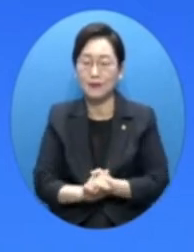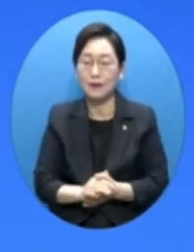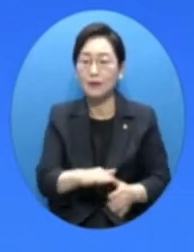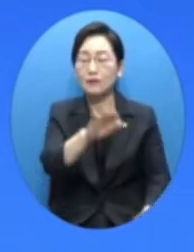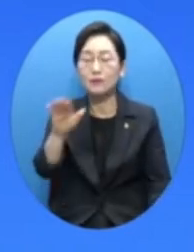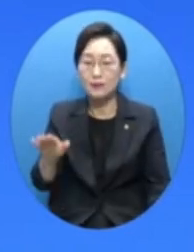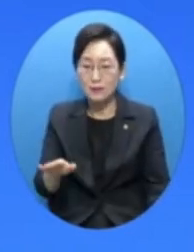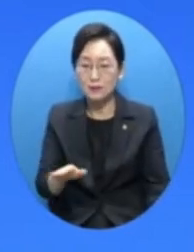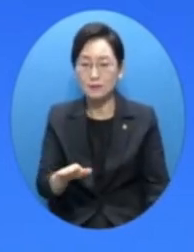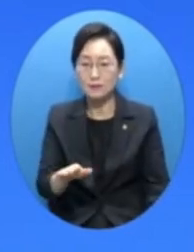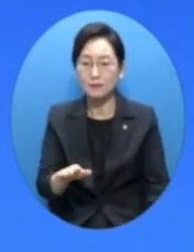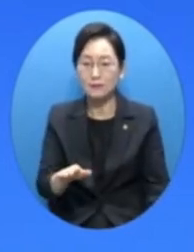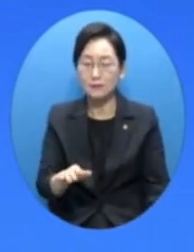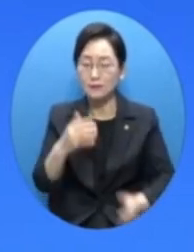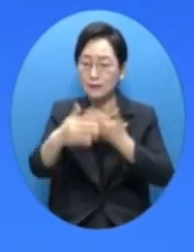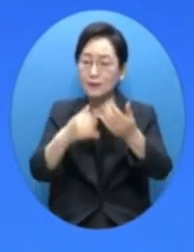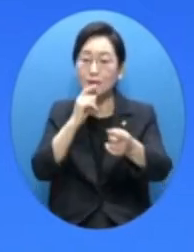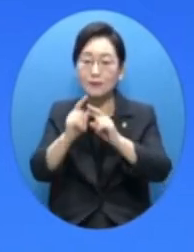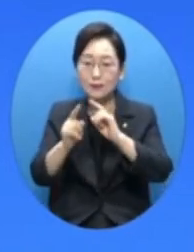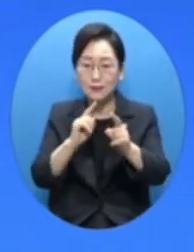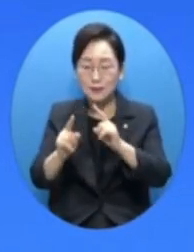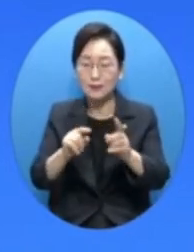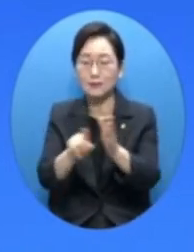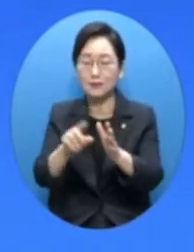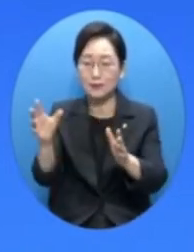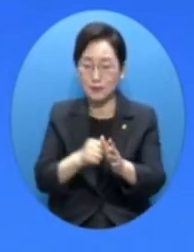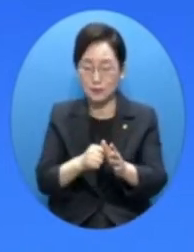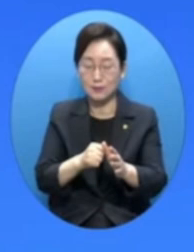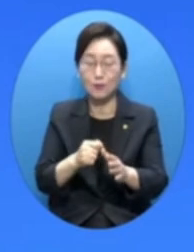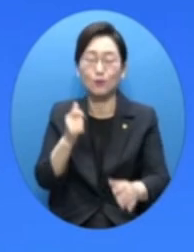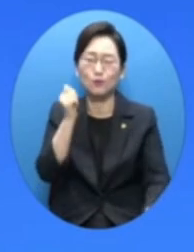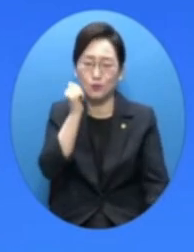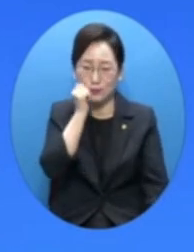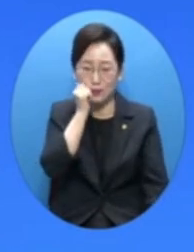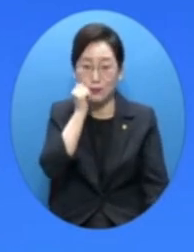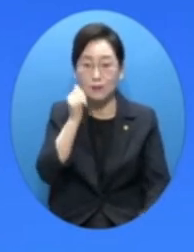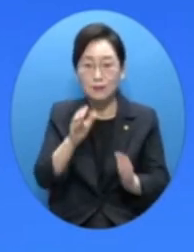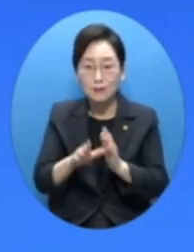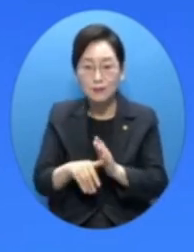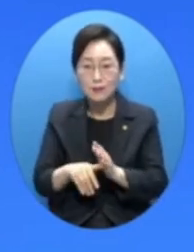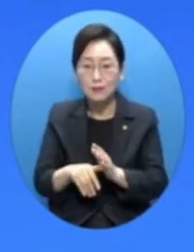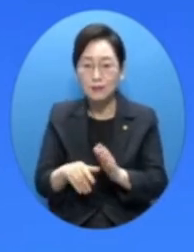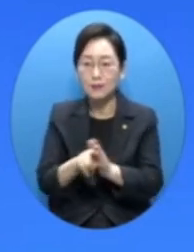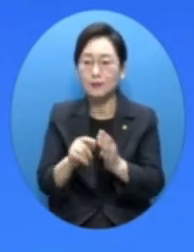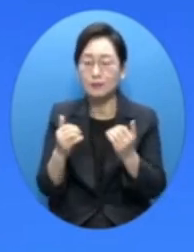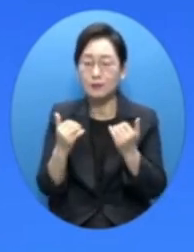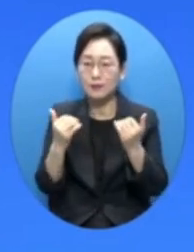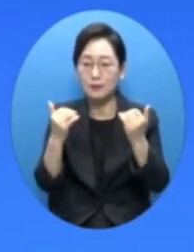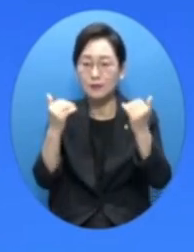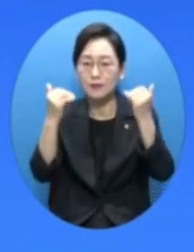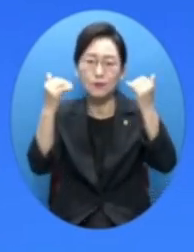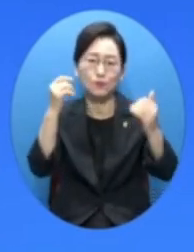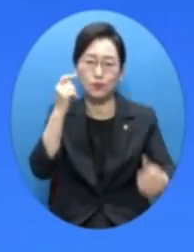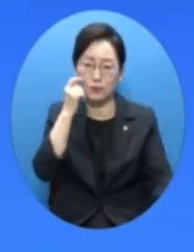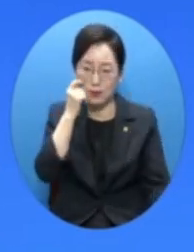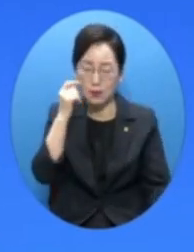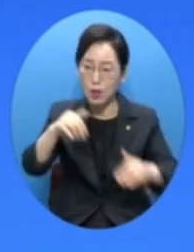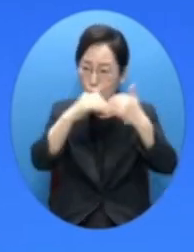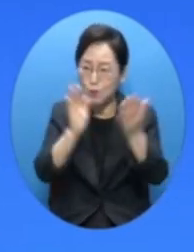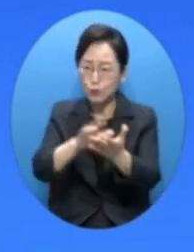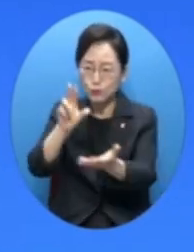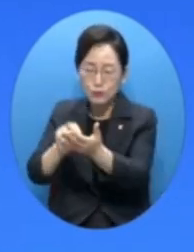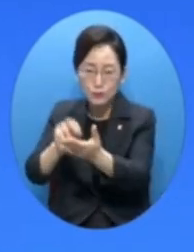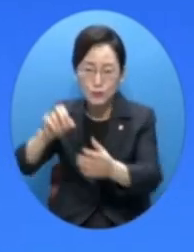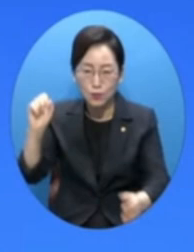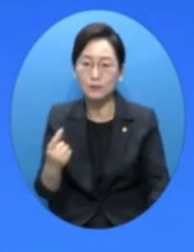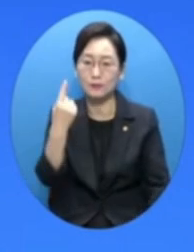우리가 말씀을 믿음으로 받지 못할 때 믿음이 자라지 못하고 모든 문제가 거기서 생겨나게